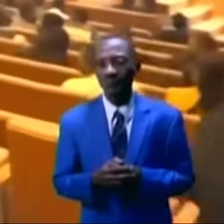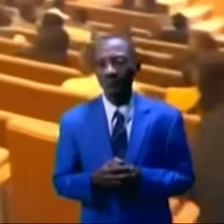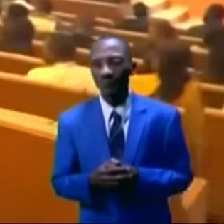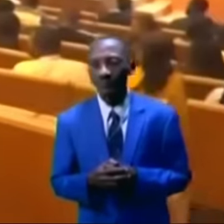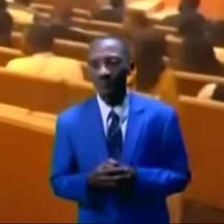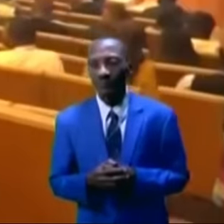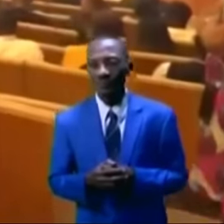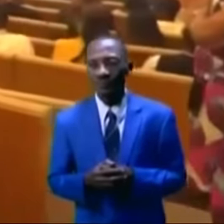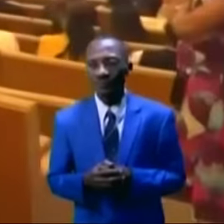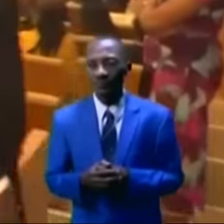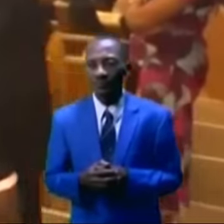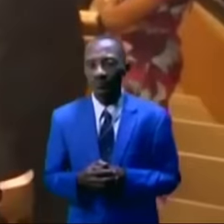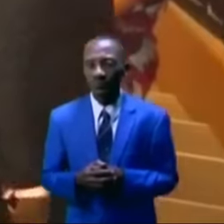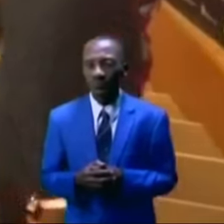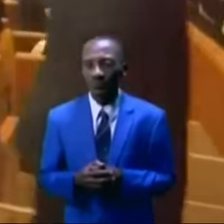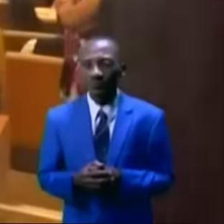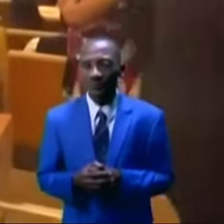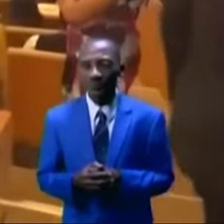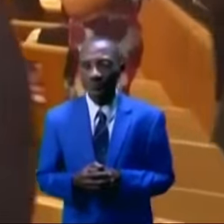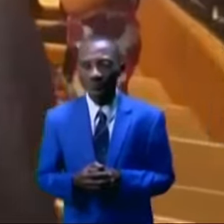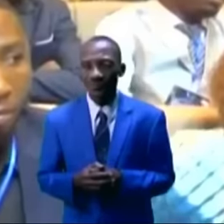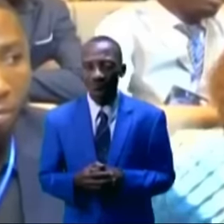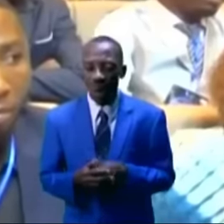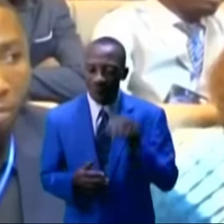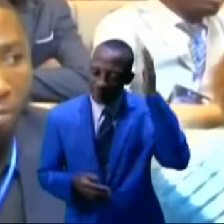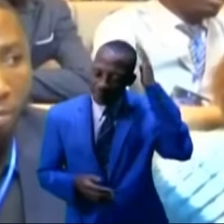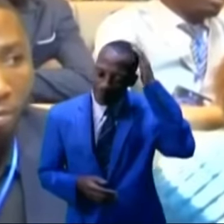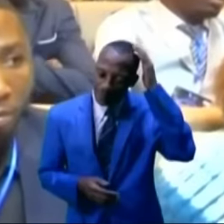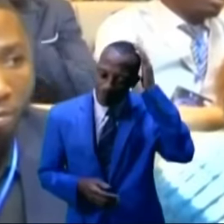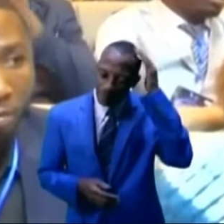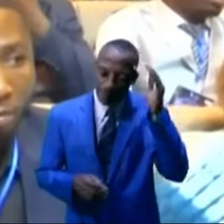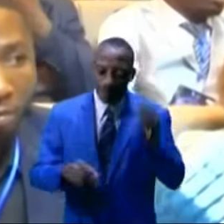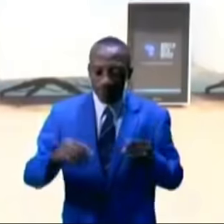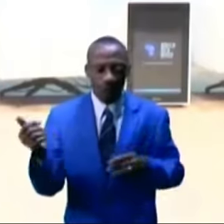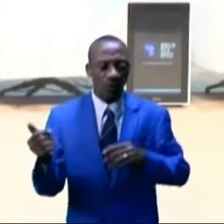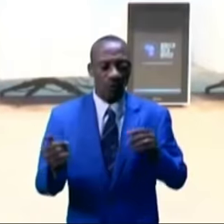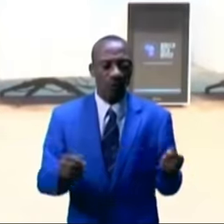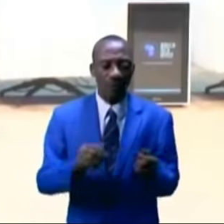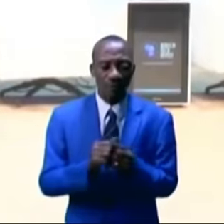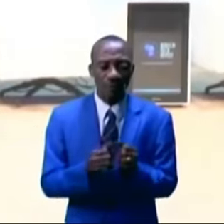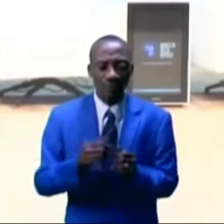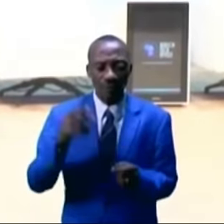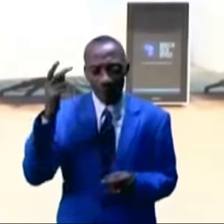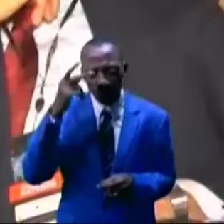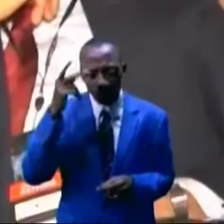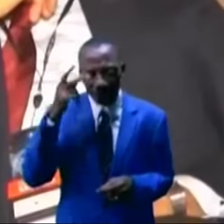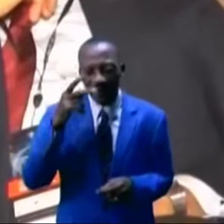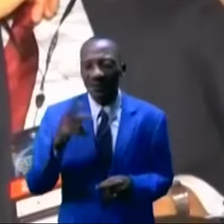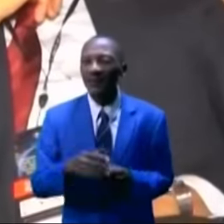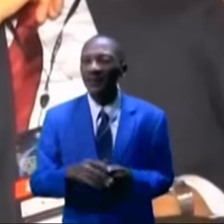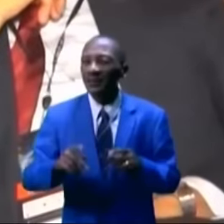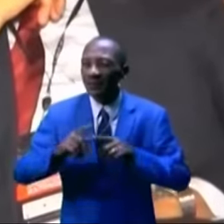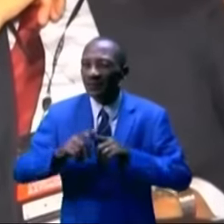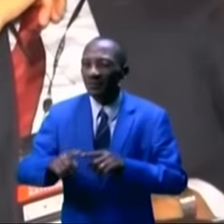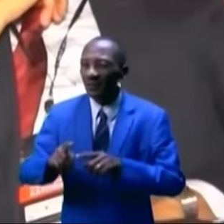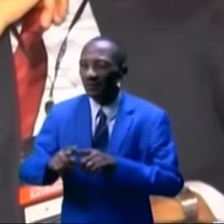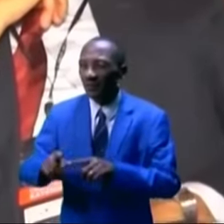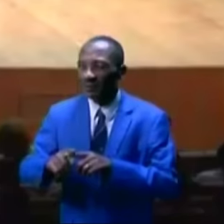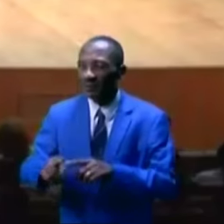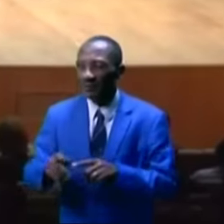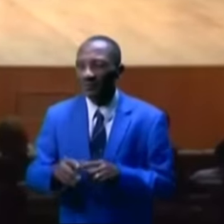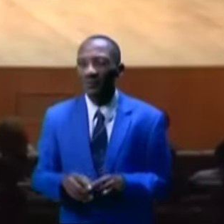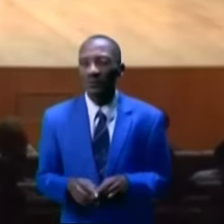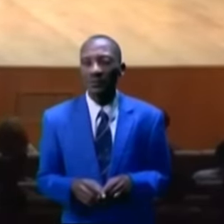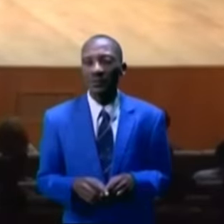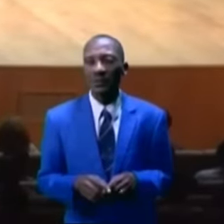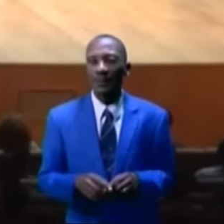Expert en télécommunications, leader d'opinion et autres décideurs politiques se concertent pour relever les défis technologiques et la promotion